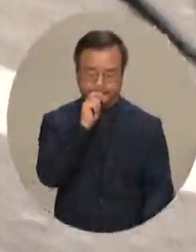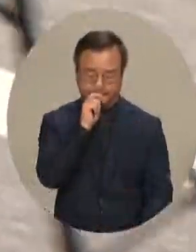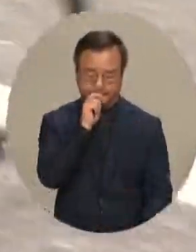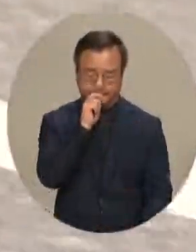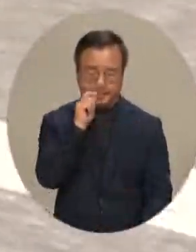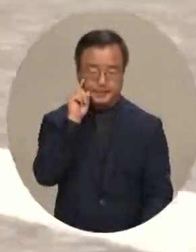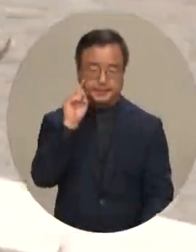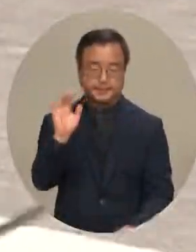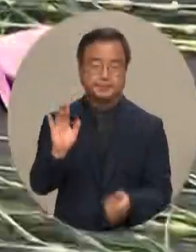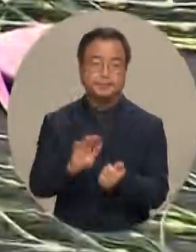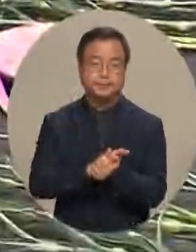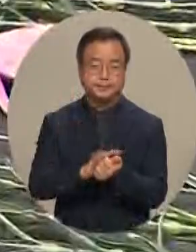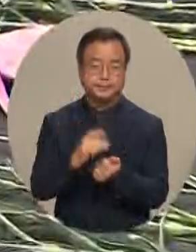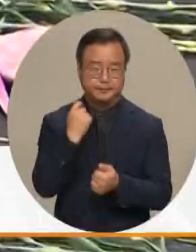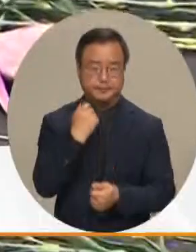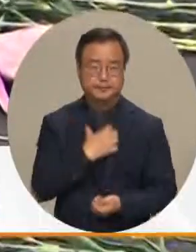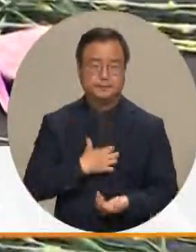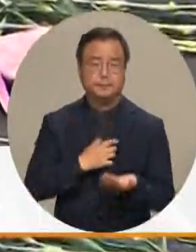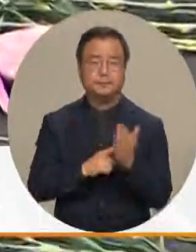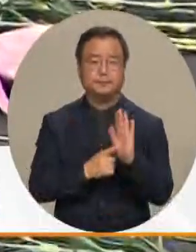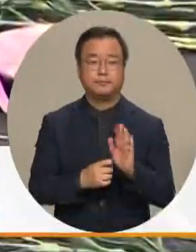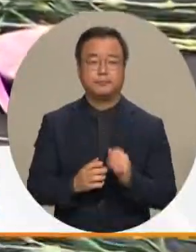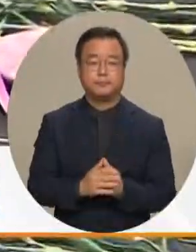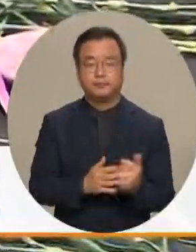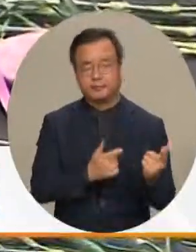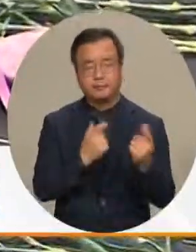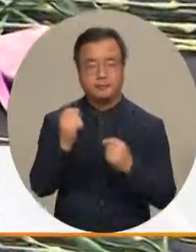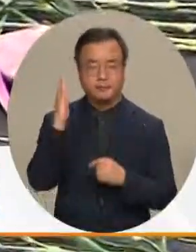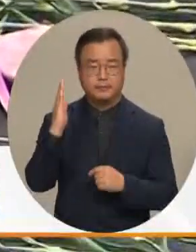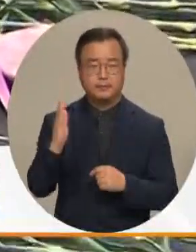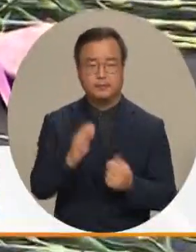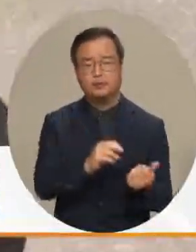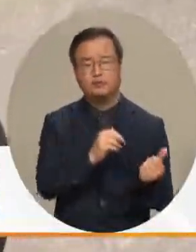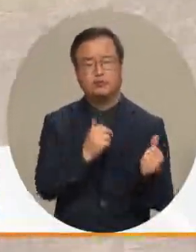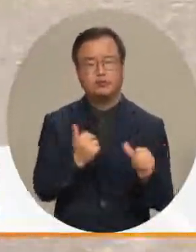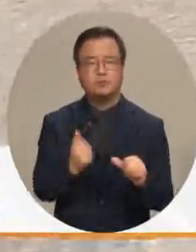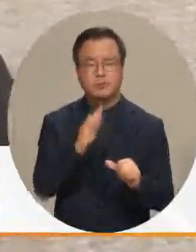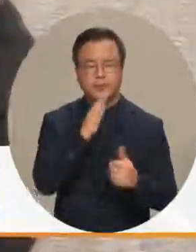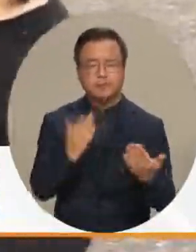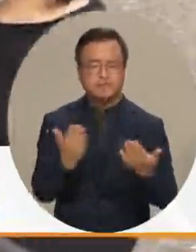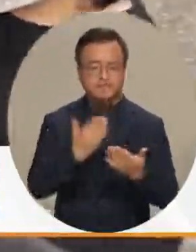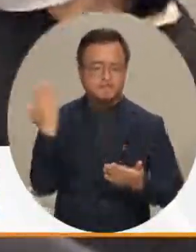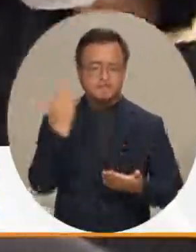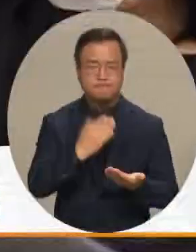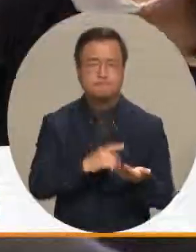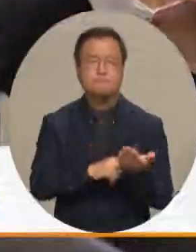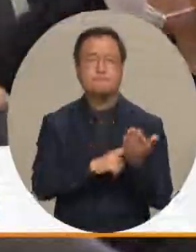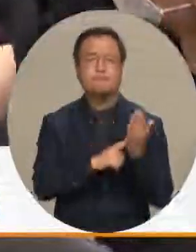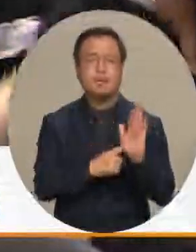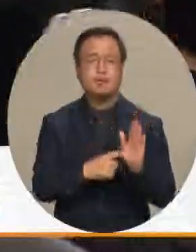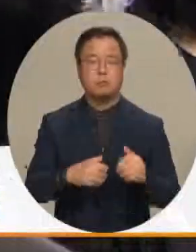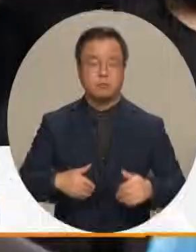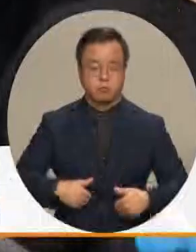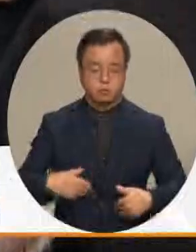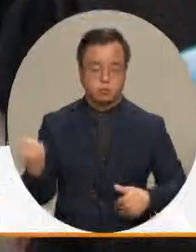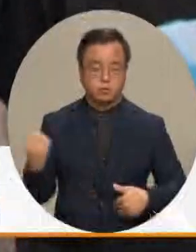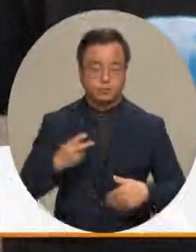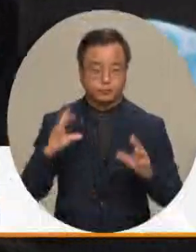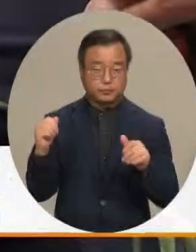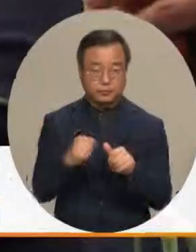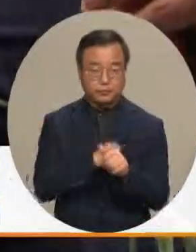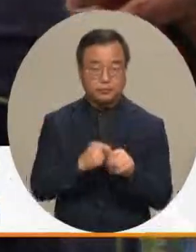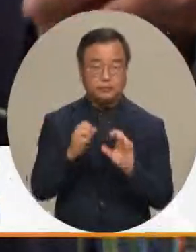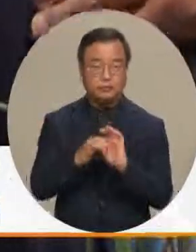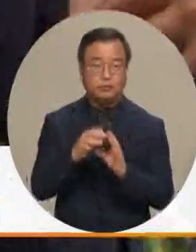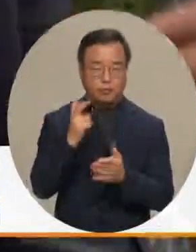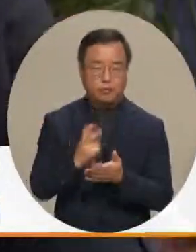했습니다. 교사들은 한 목소리로 서희초 교사 죽음에 대한 진상 규명과 함께 아동학대 관련법과 초중등